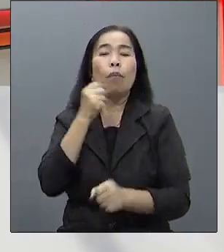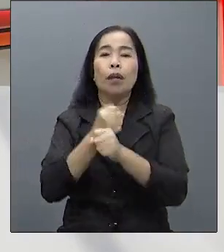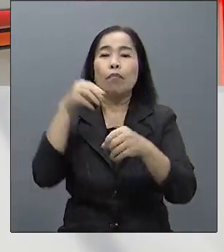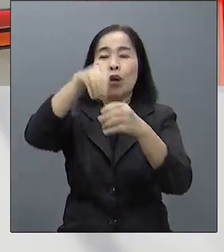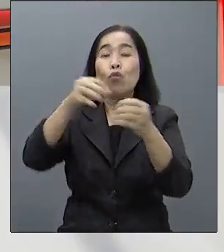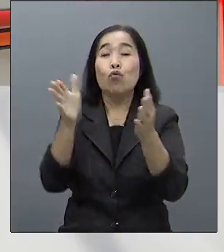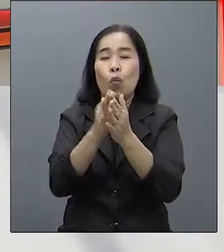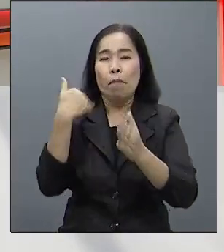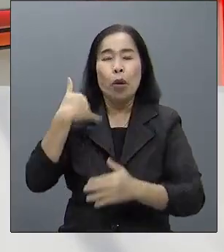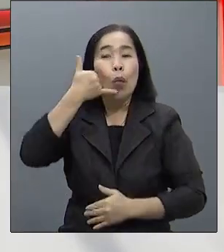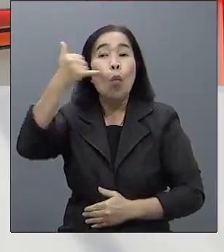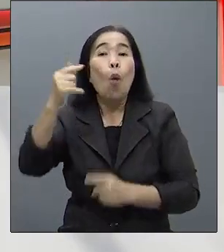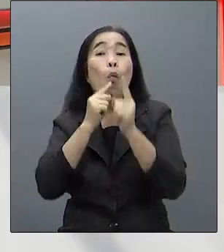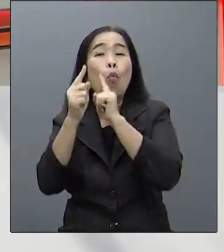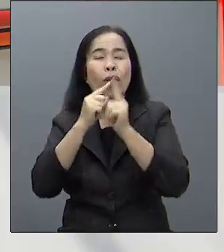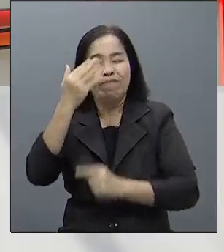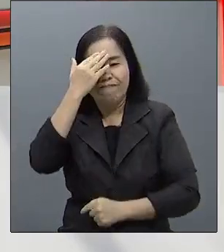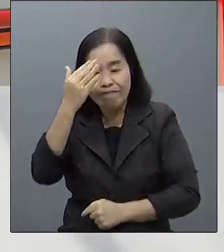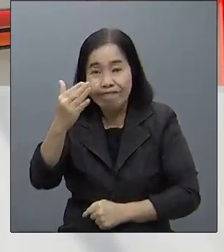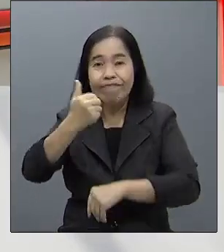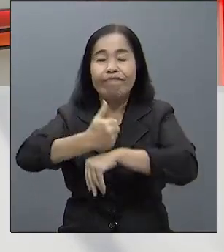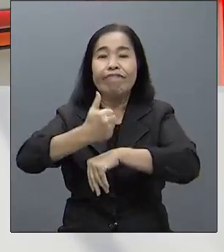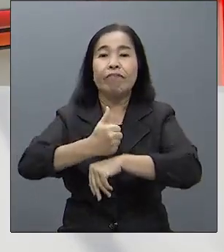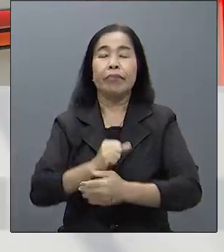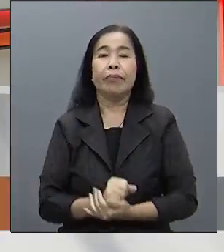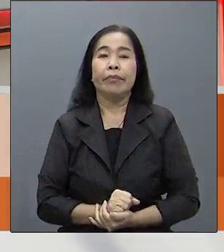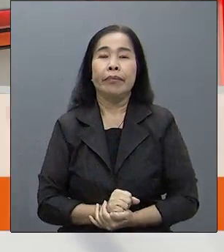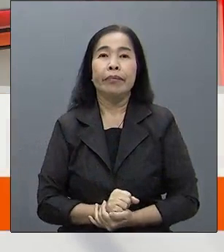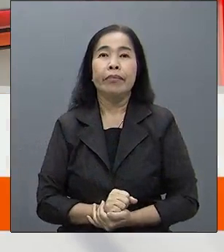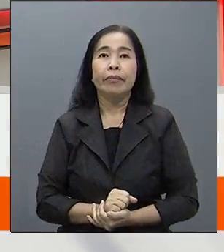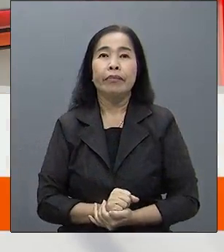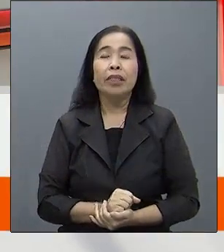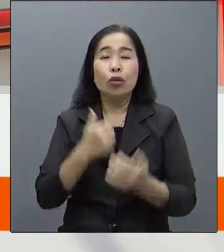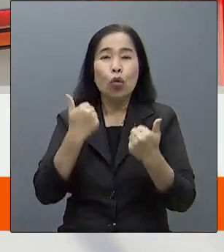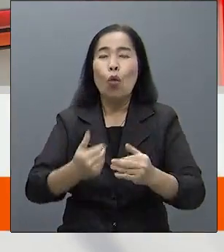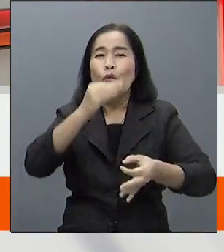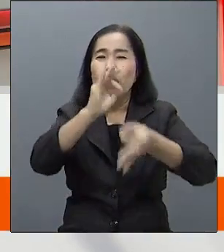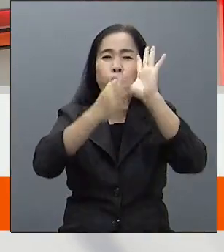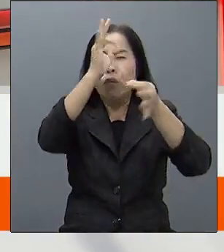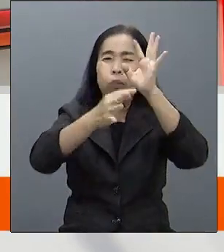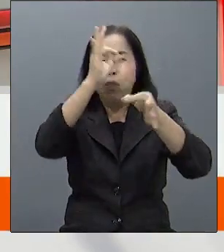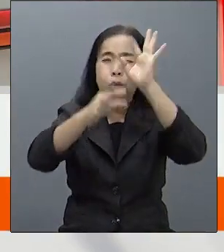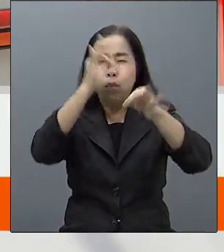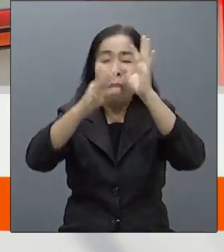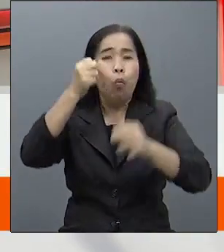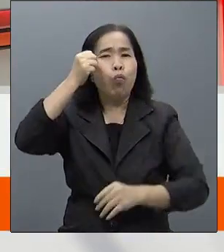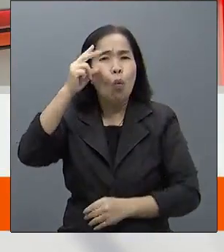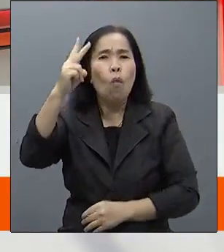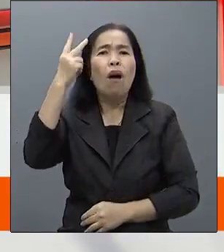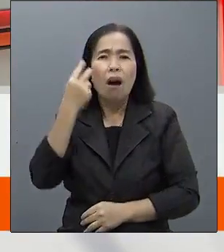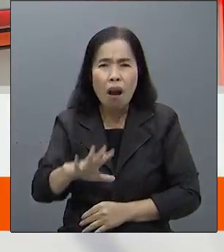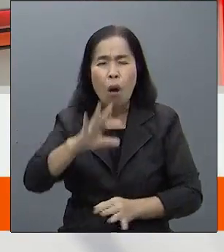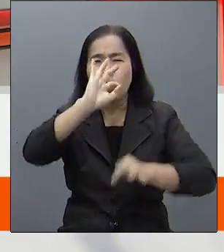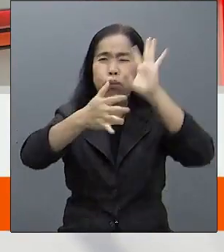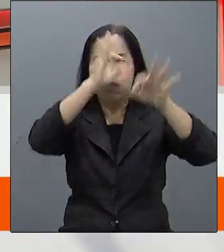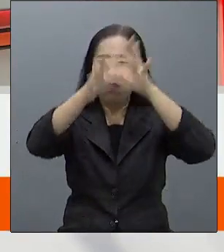คะสวัสดีค่ะอธิบดีค่ะ สวัสดีค่ะ ครับสวัสดีครับ ค่ะไฟเกิดขึ้นต่อเนื่องมา 1-2 วันแล้วค่ะจนขยายว